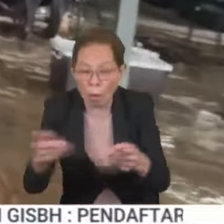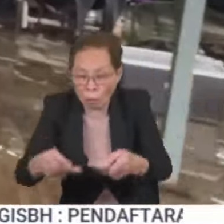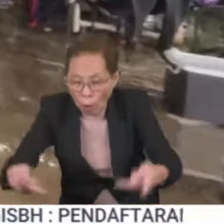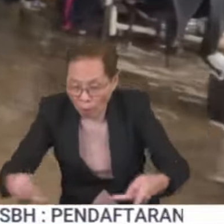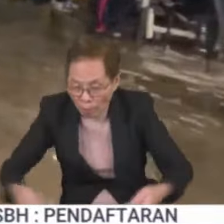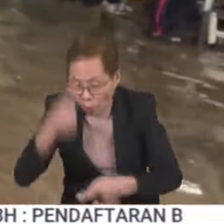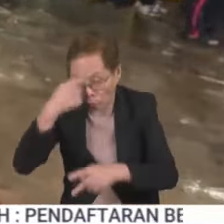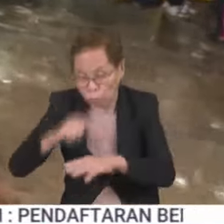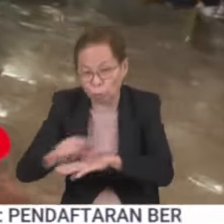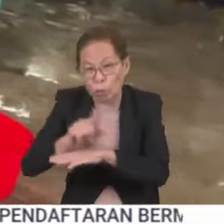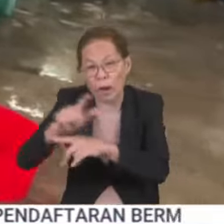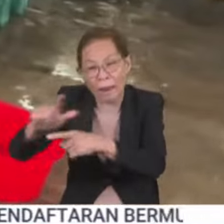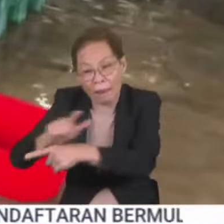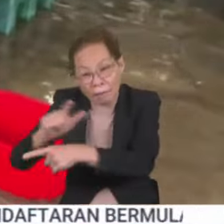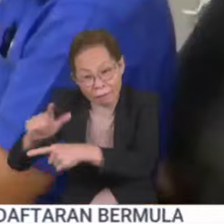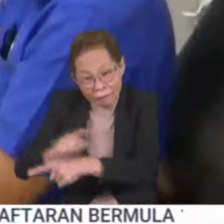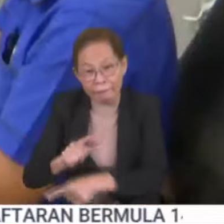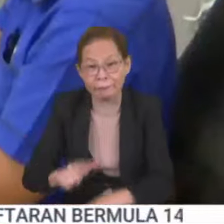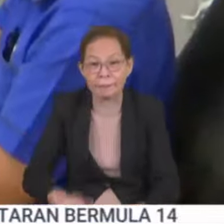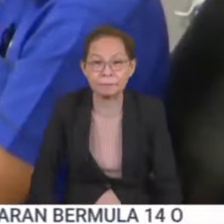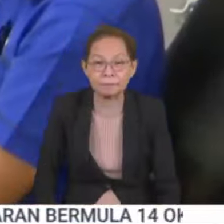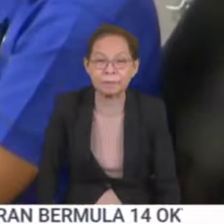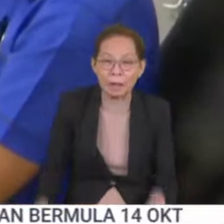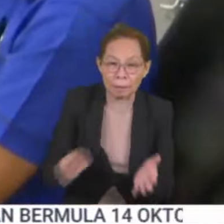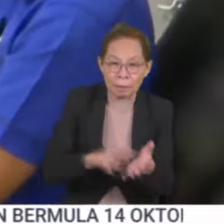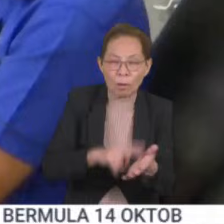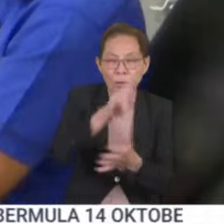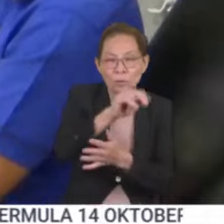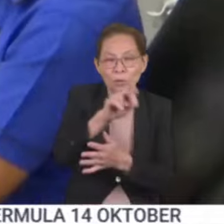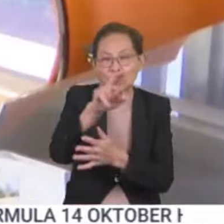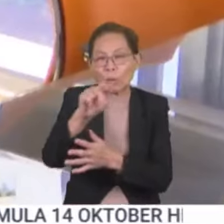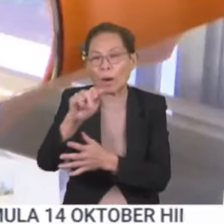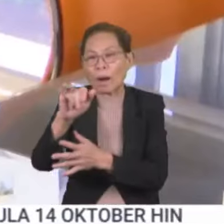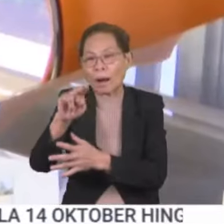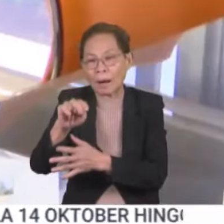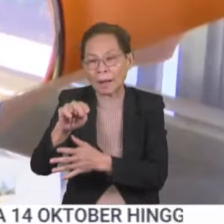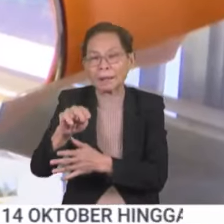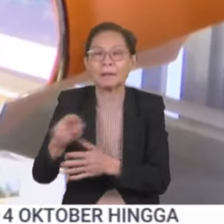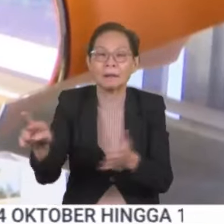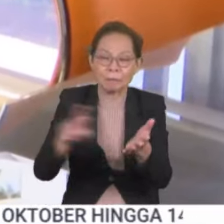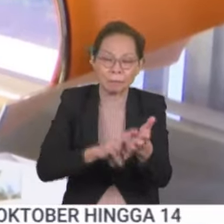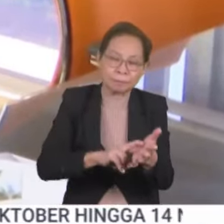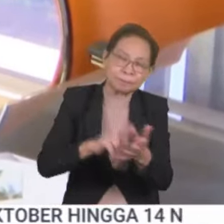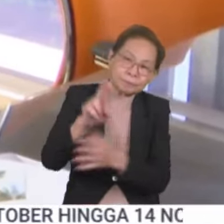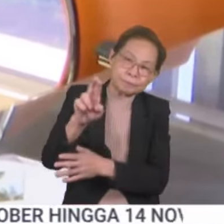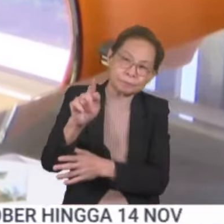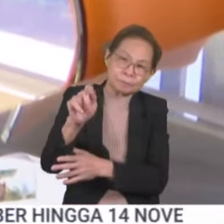bagi kegunaan latihan. Laporan Nur Ain Abu Bakar, RTM.